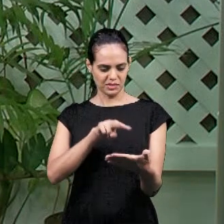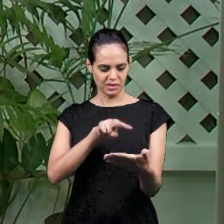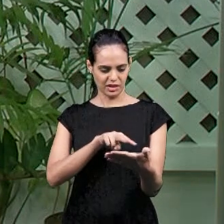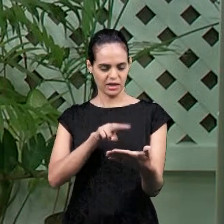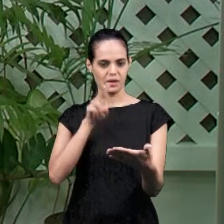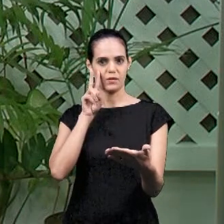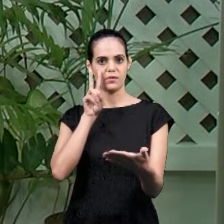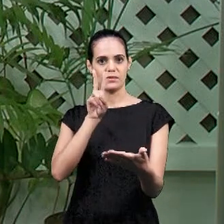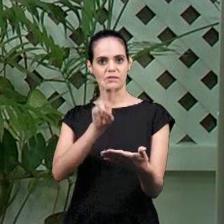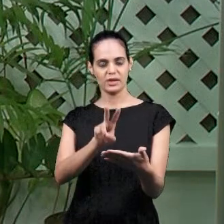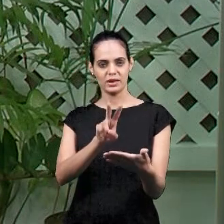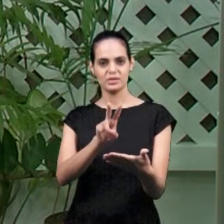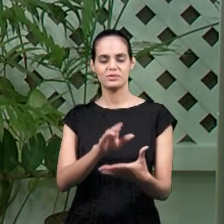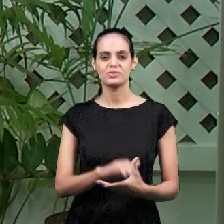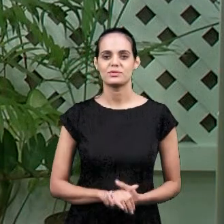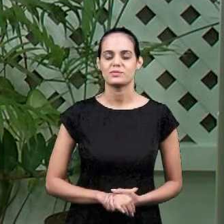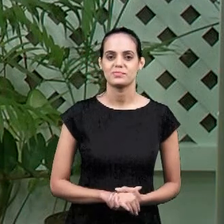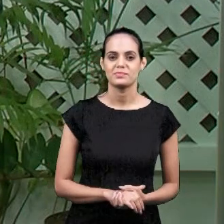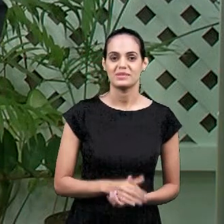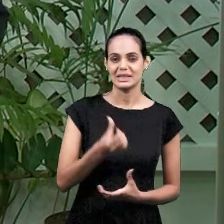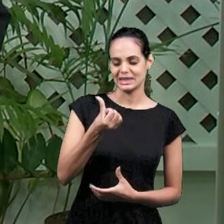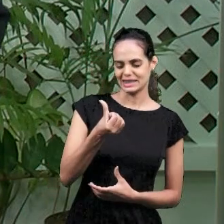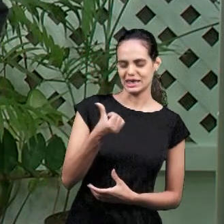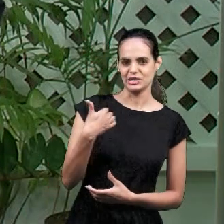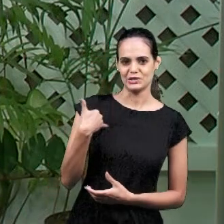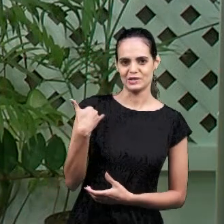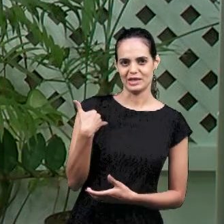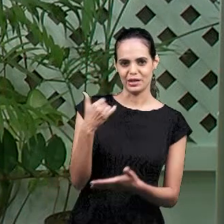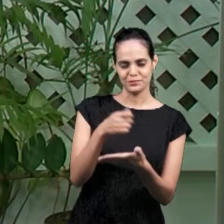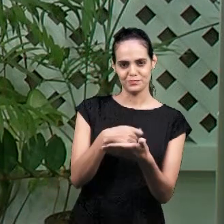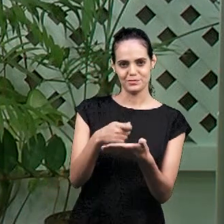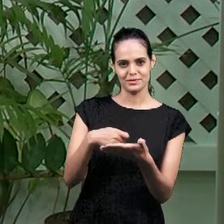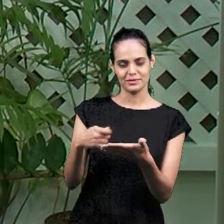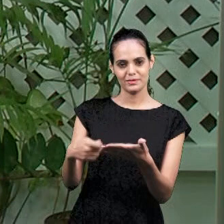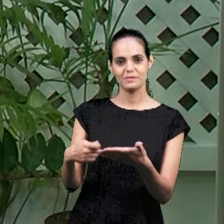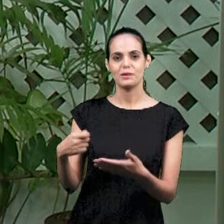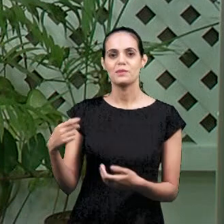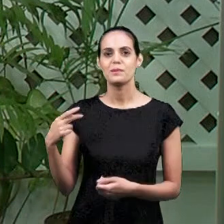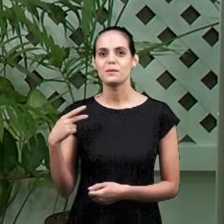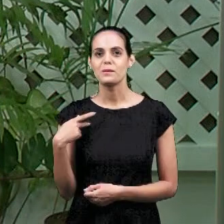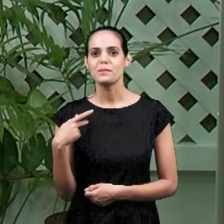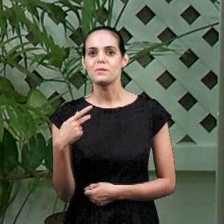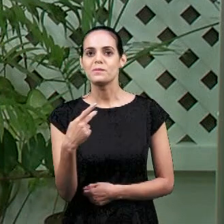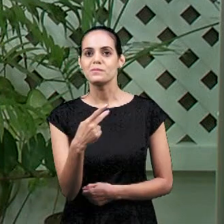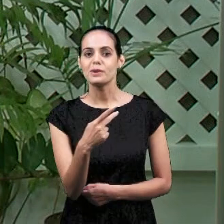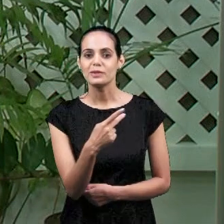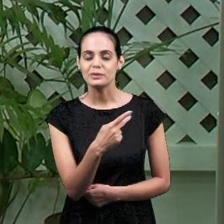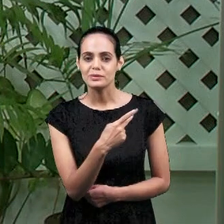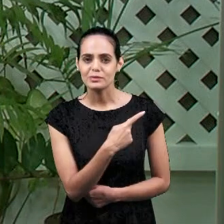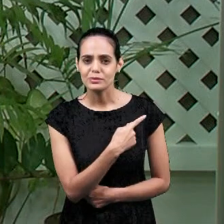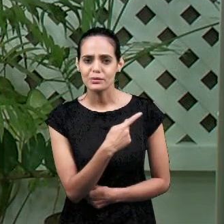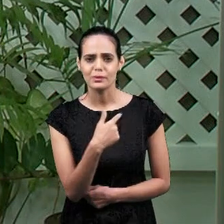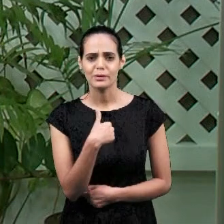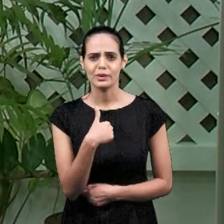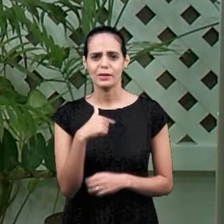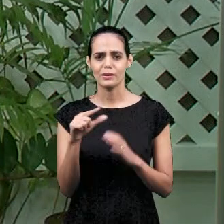C'est surprenant. Une jeune fille de 16 ans, elle a écrit en disant, Pasteur,